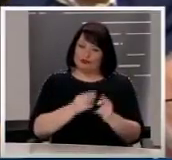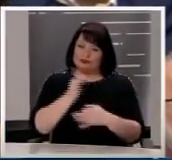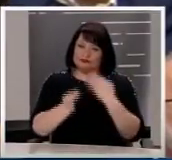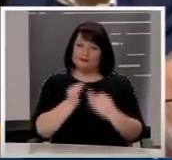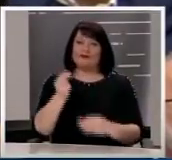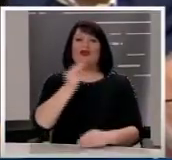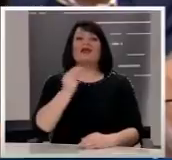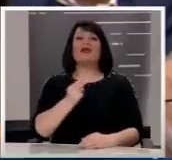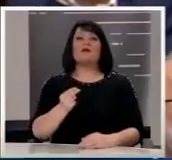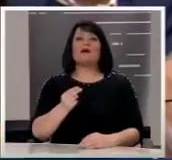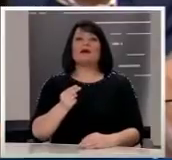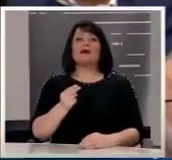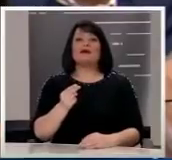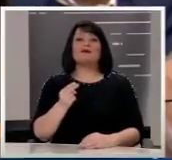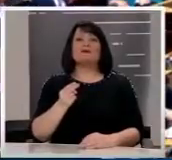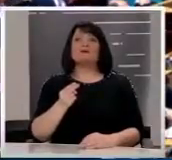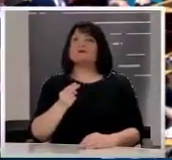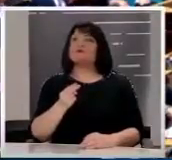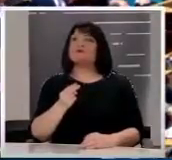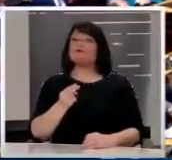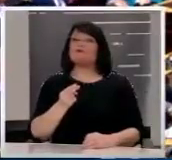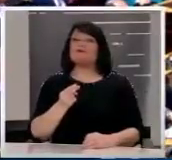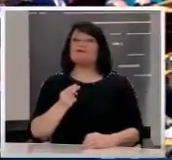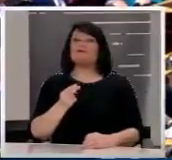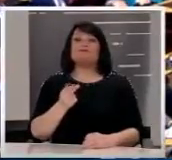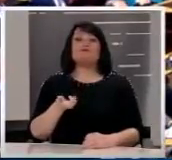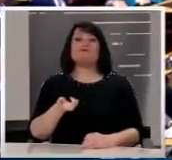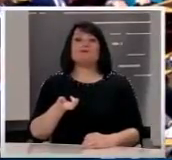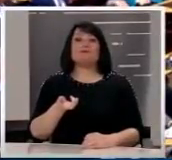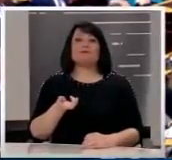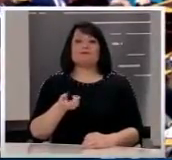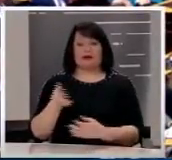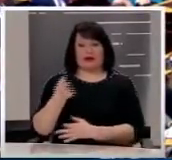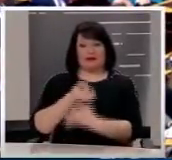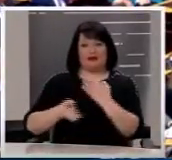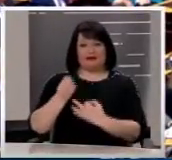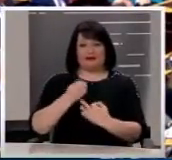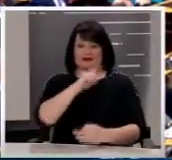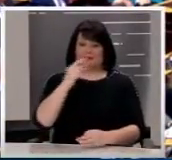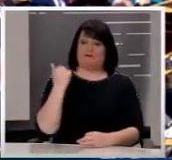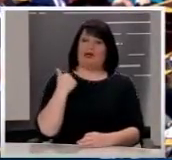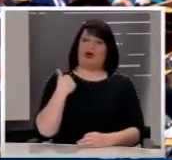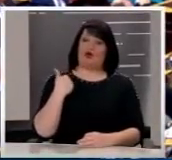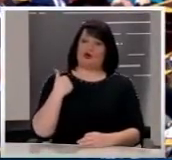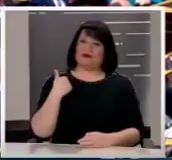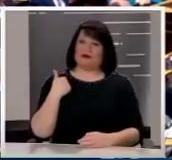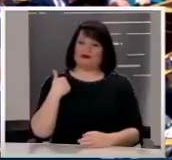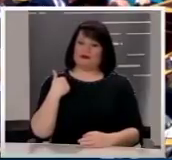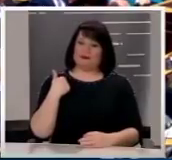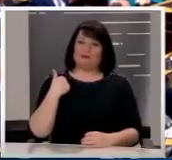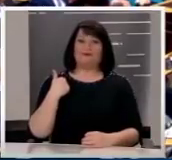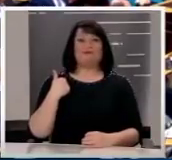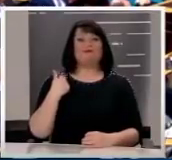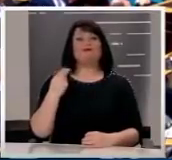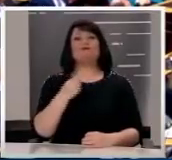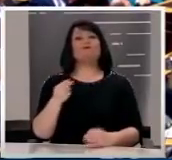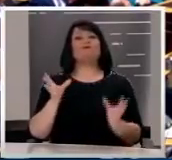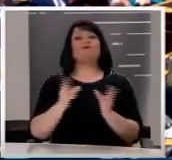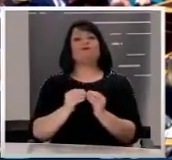και με τα θέματα στα οποία αναφερθήκατε και με ρωτήσατε. Σε ό,τι